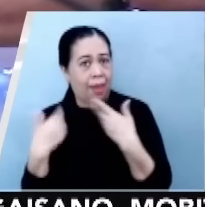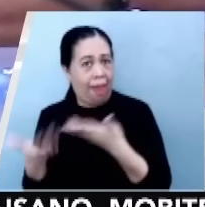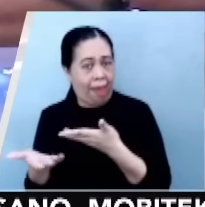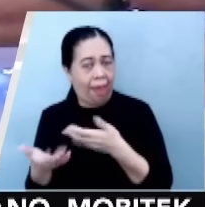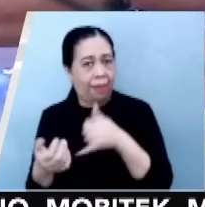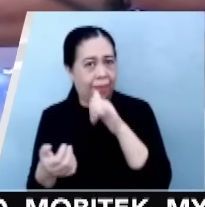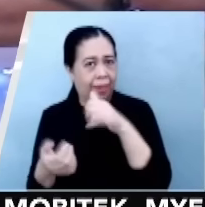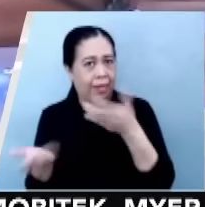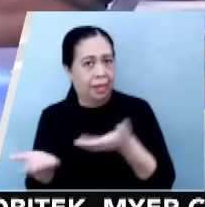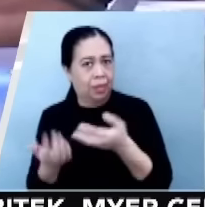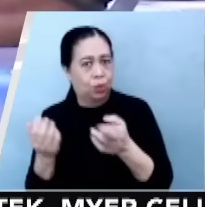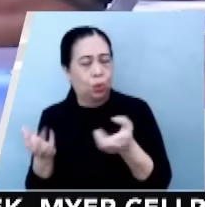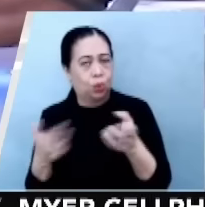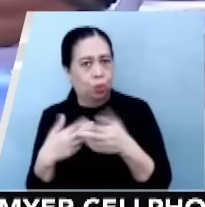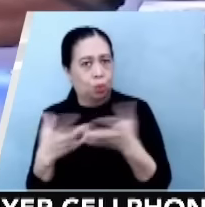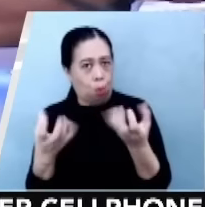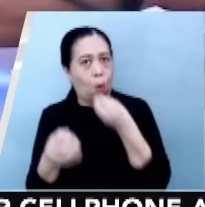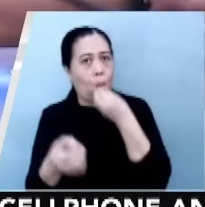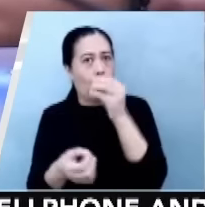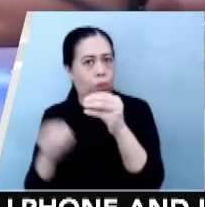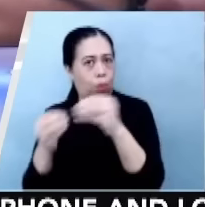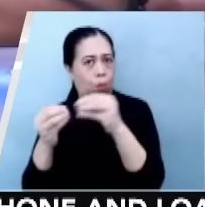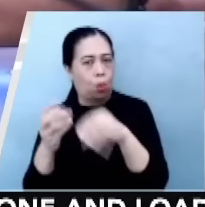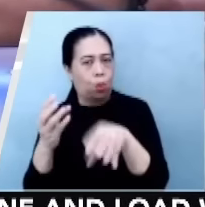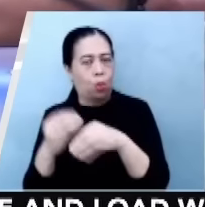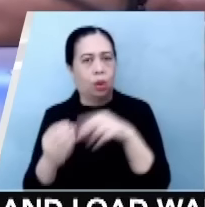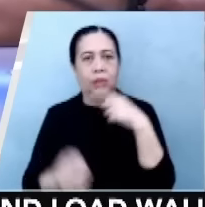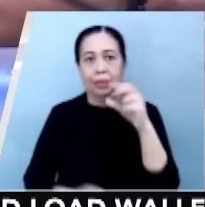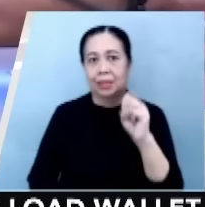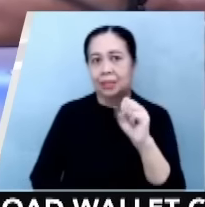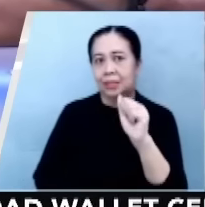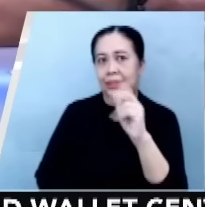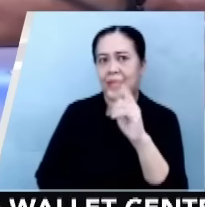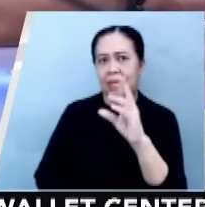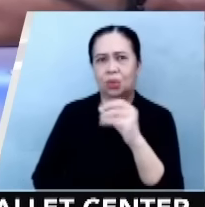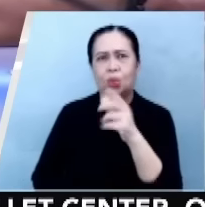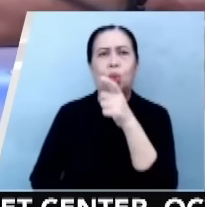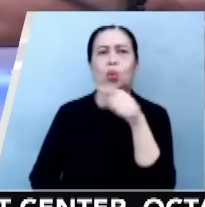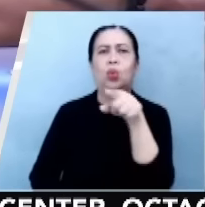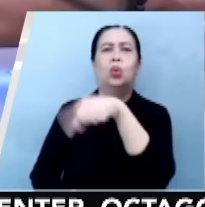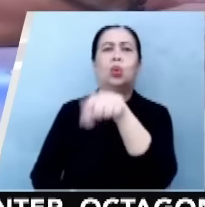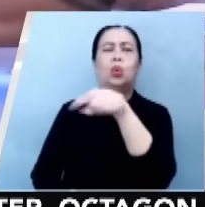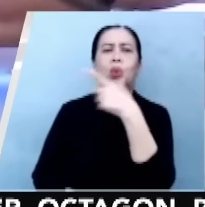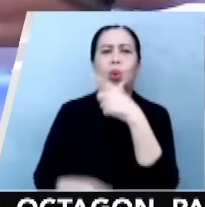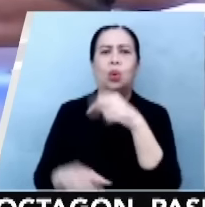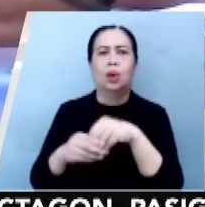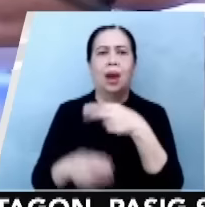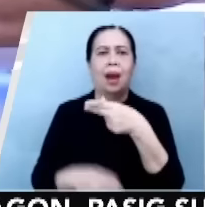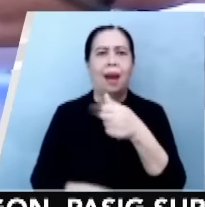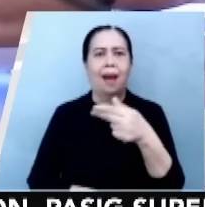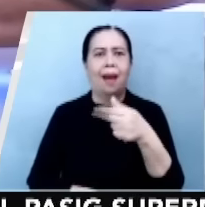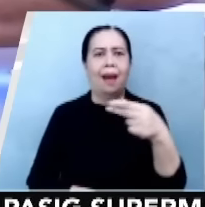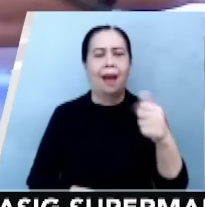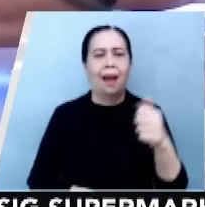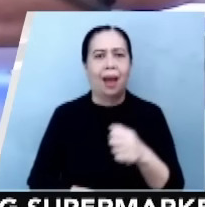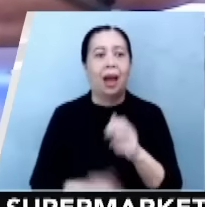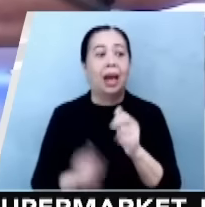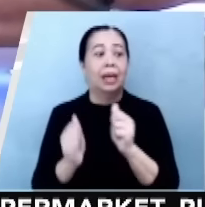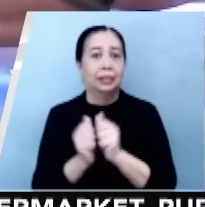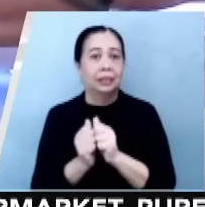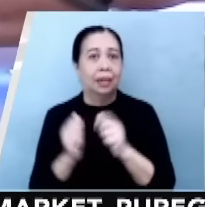can order some more. Sabi ni Sandro, sino-sino po kayo, sir? Ha, ha, ha, ha. Kasama ko the drama